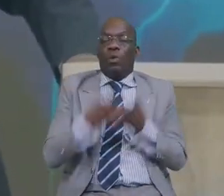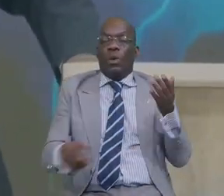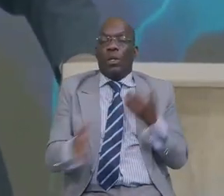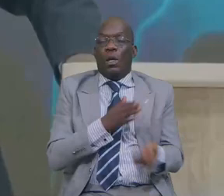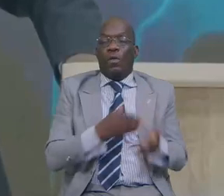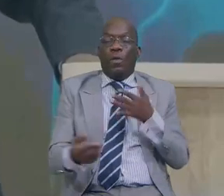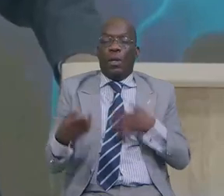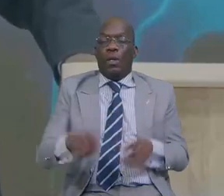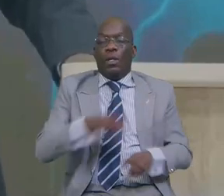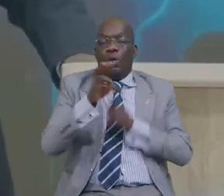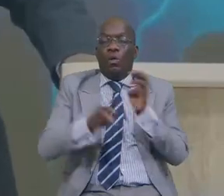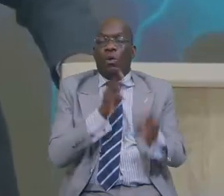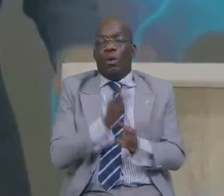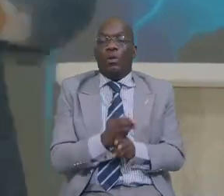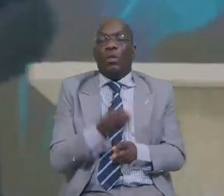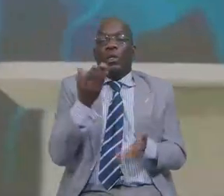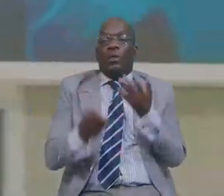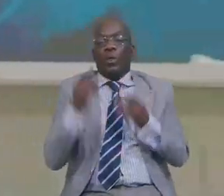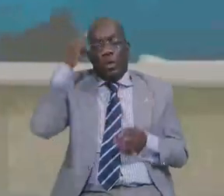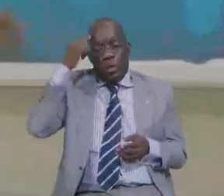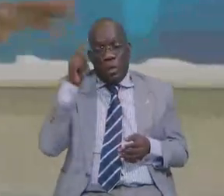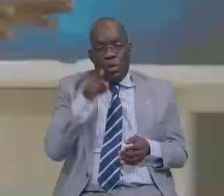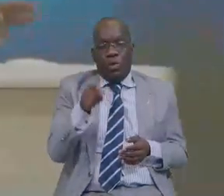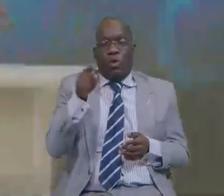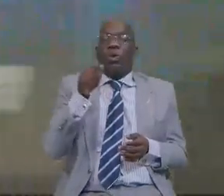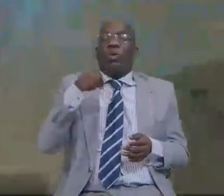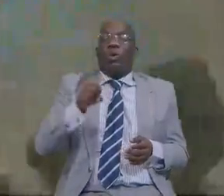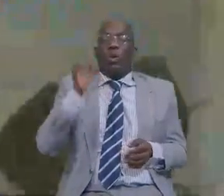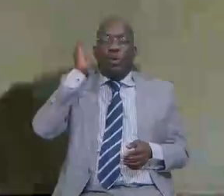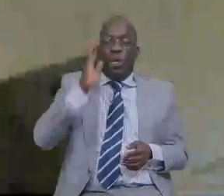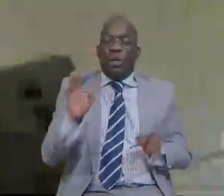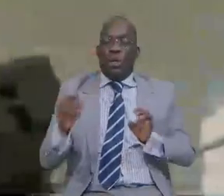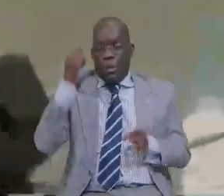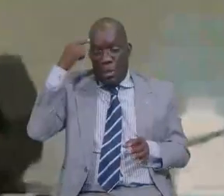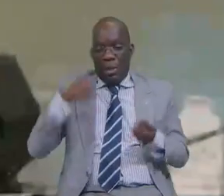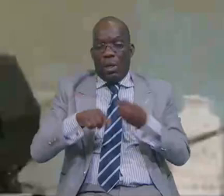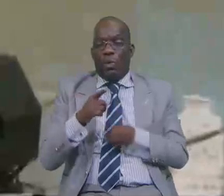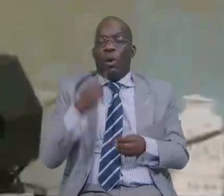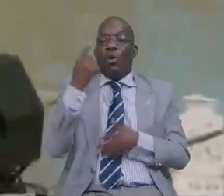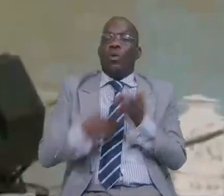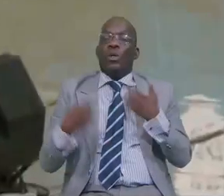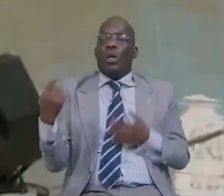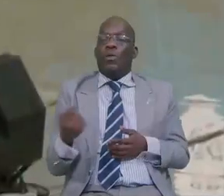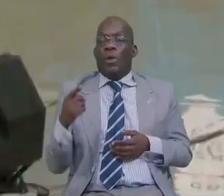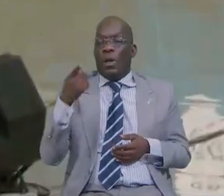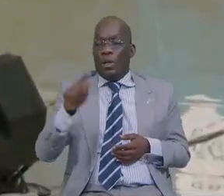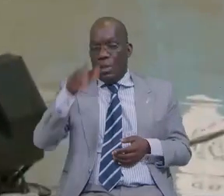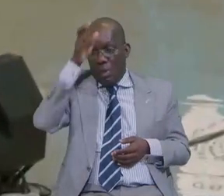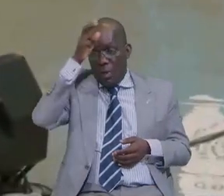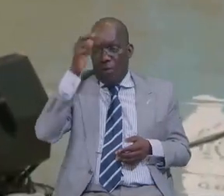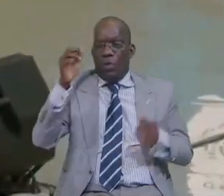peu importe ce que le monde pense et peu importe ce que le diable a